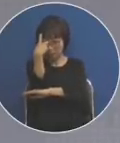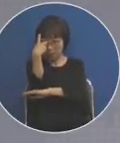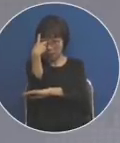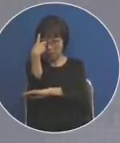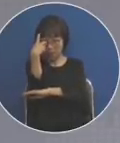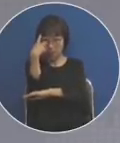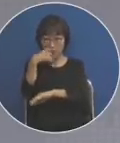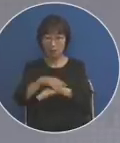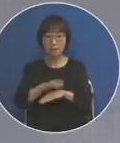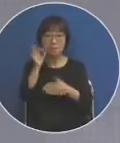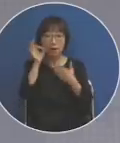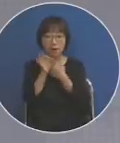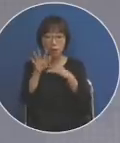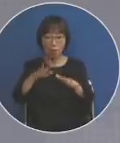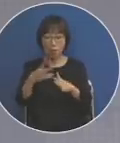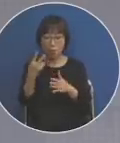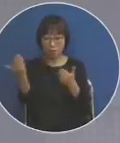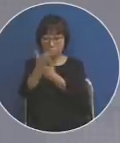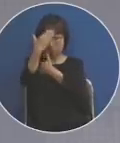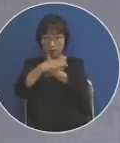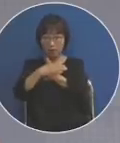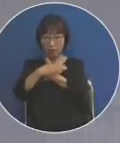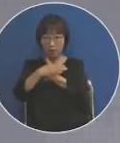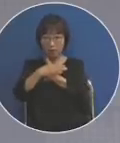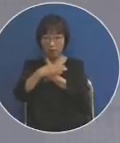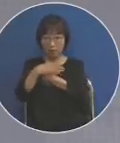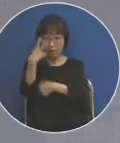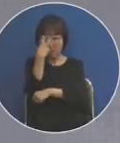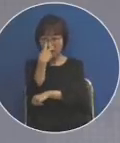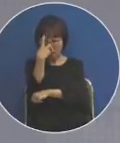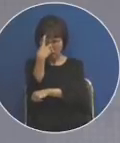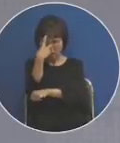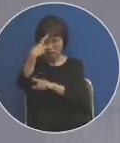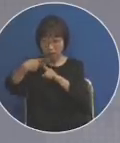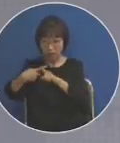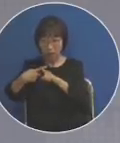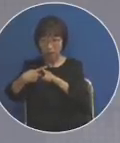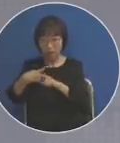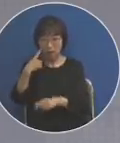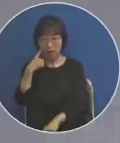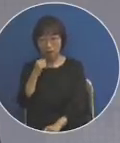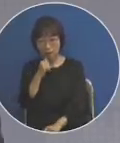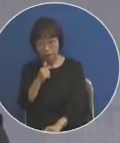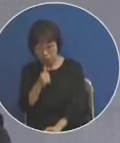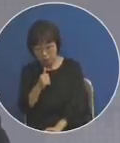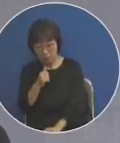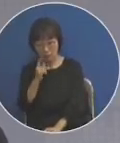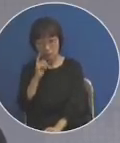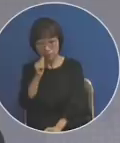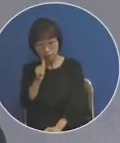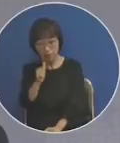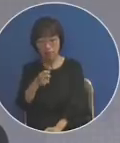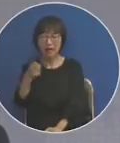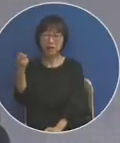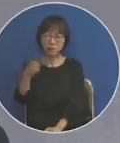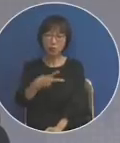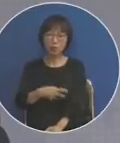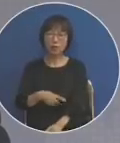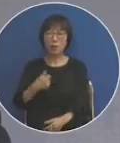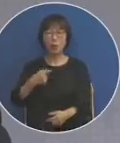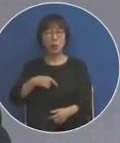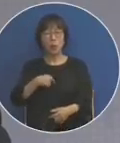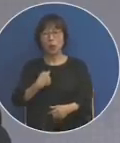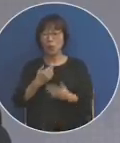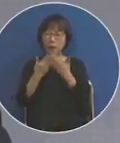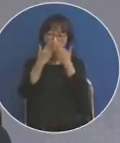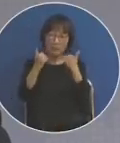군인이 졸면 어떻게 됩니까? But what happens if that soldier falls asleep? 아니면 심심하다 막 총 놔두고 술 먹으러 갔다 어떻게 됩니까? Or he was so bored that he